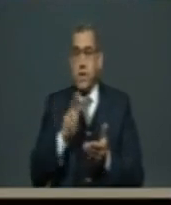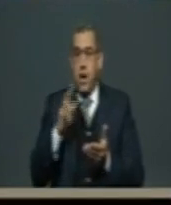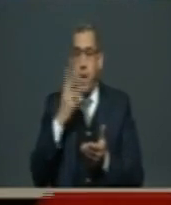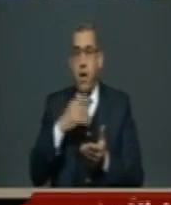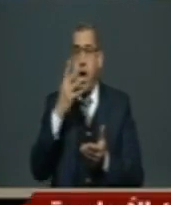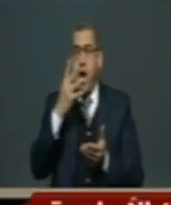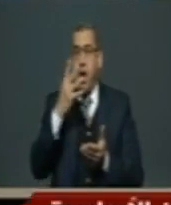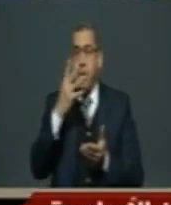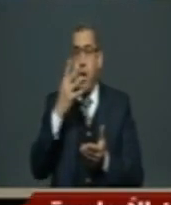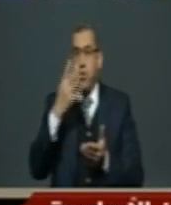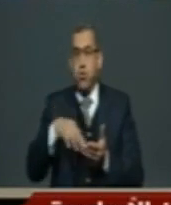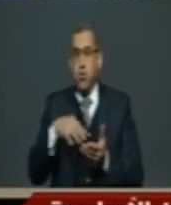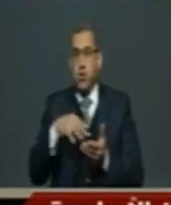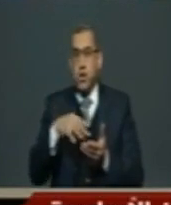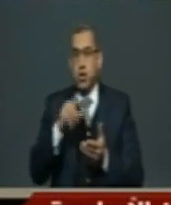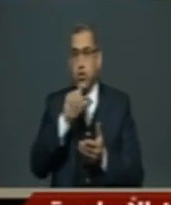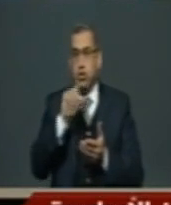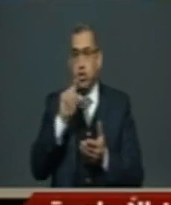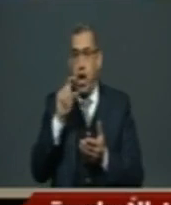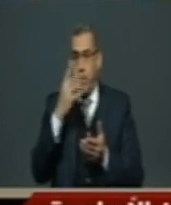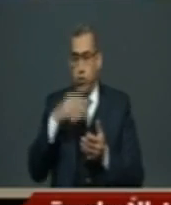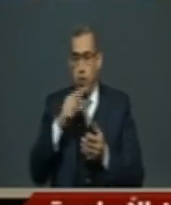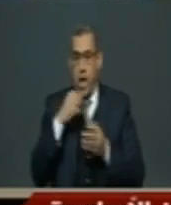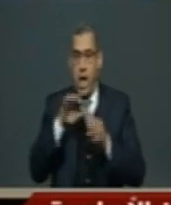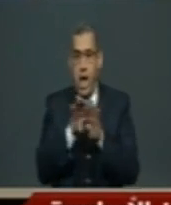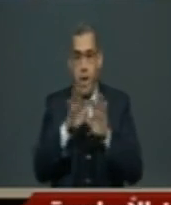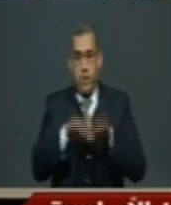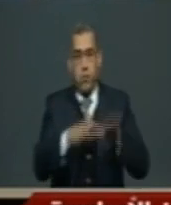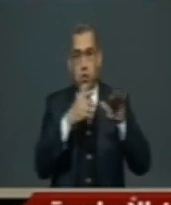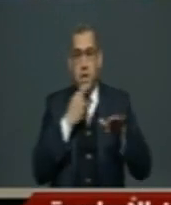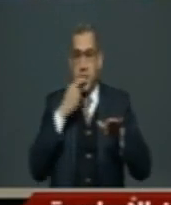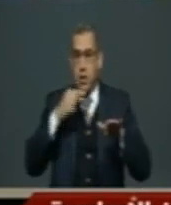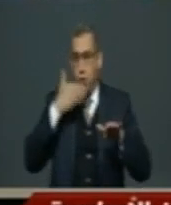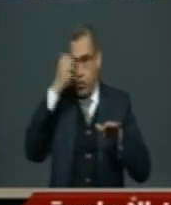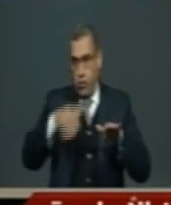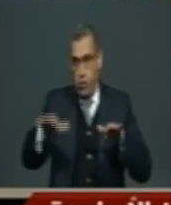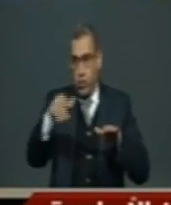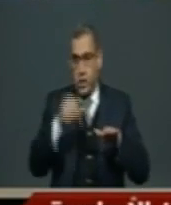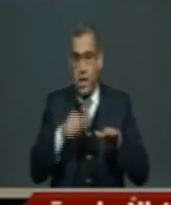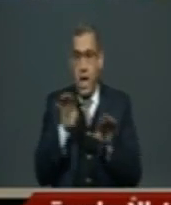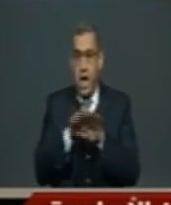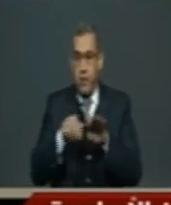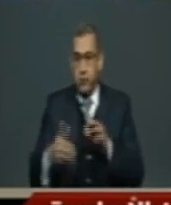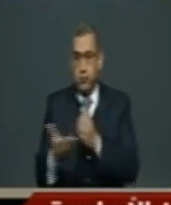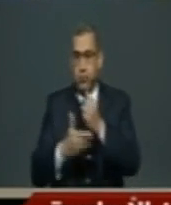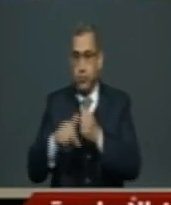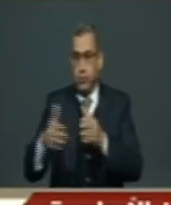4.5 شهر للقمح، وكل سنة واحنا جميعا طيبين، موسم القمح ان شاء الله